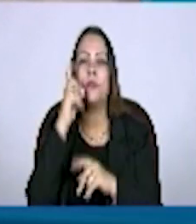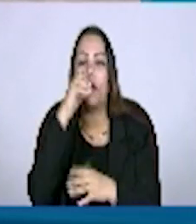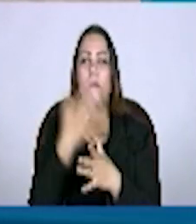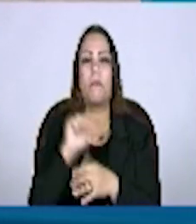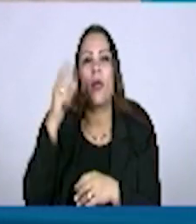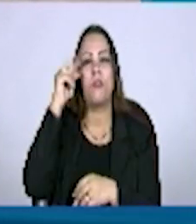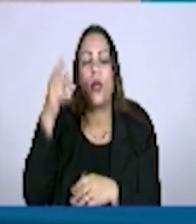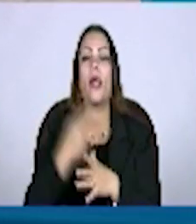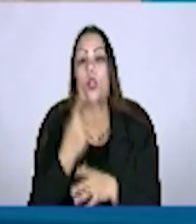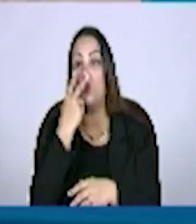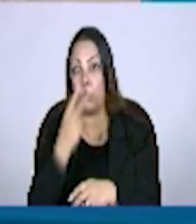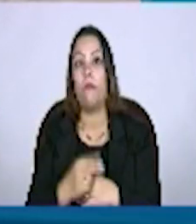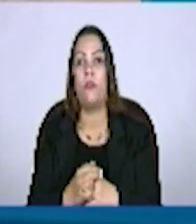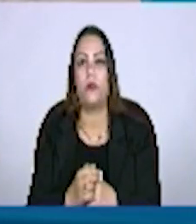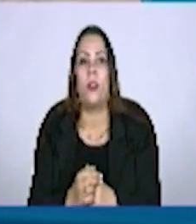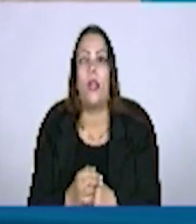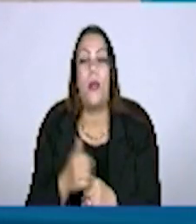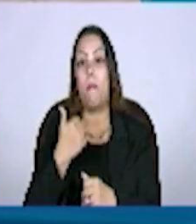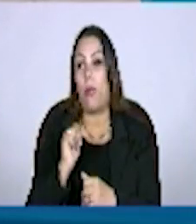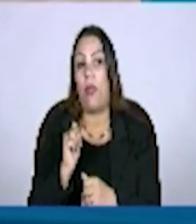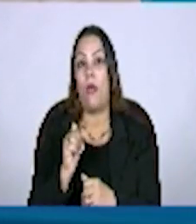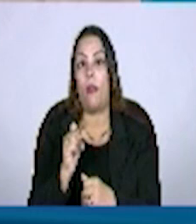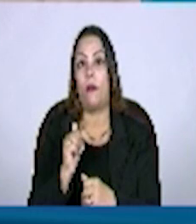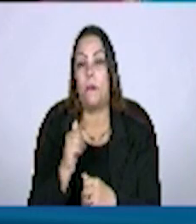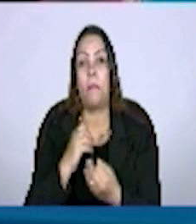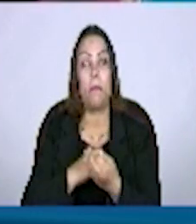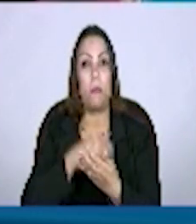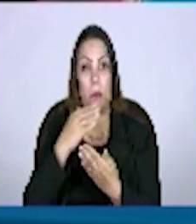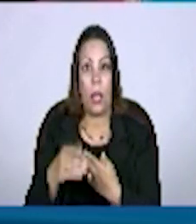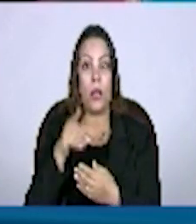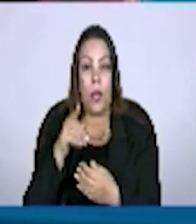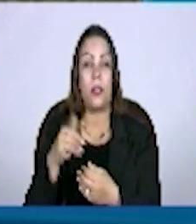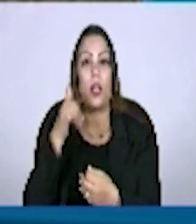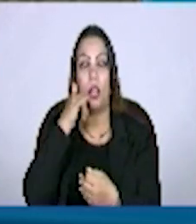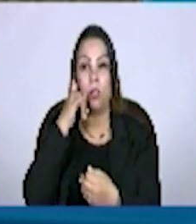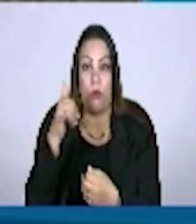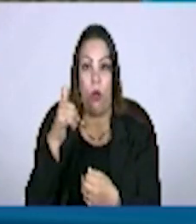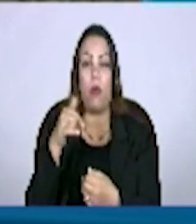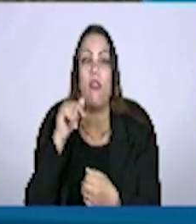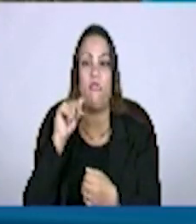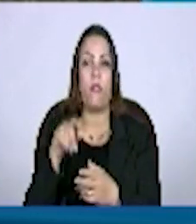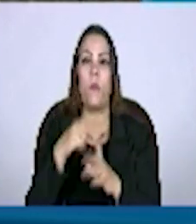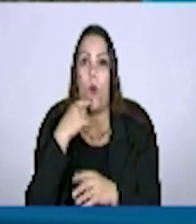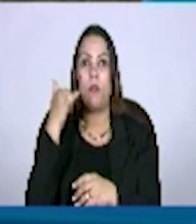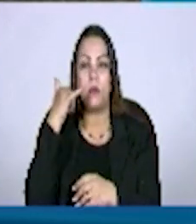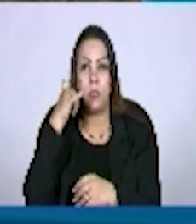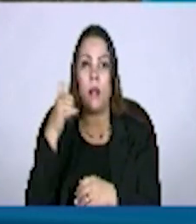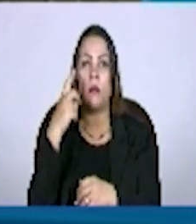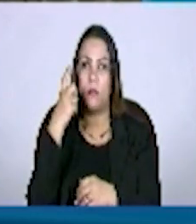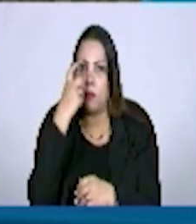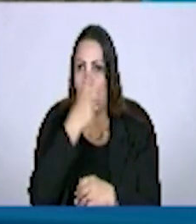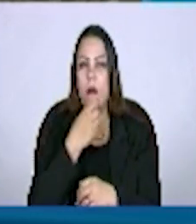الاسرائيلي احنا هنشوف يعني هل بالامس بعد هذا الحديث الذي ذكر انه حديثا غاضبا